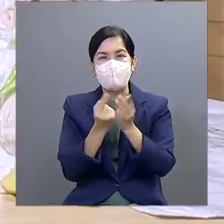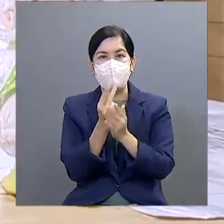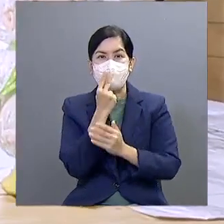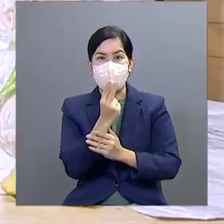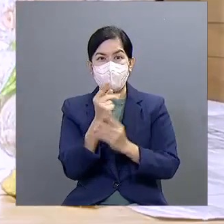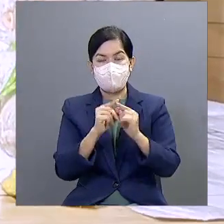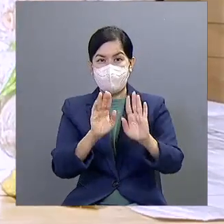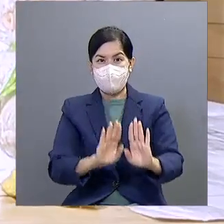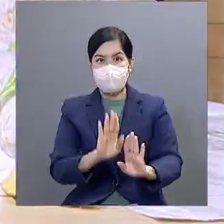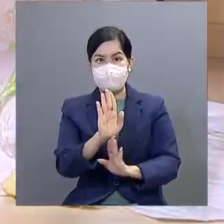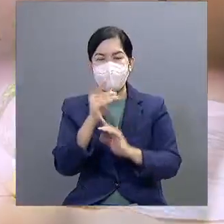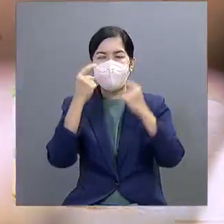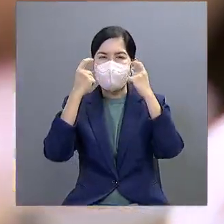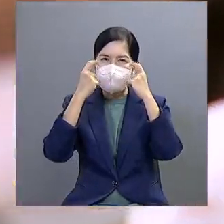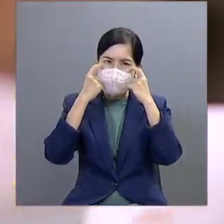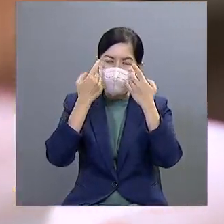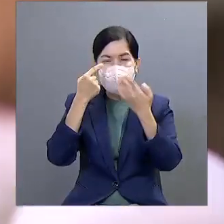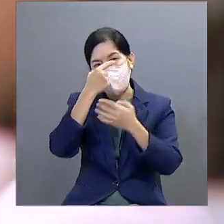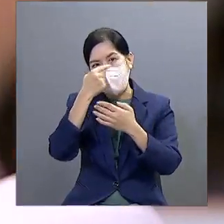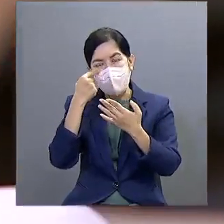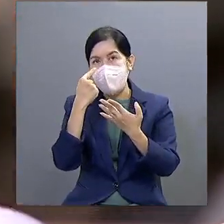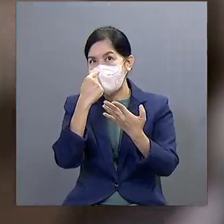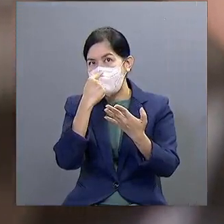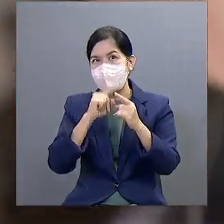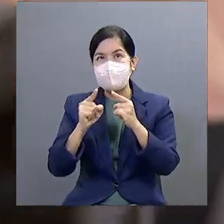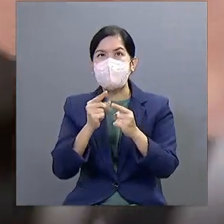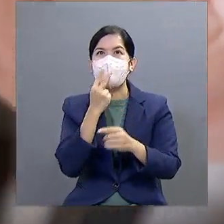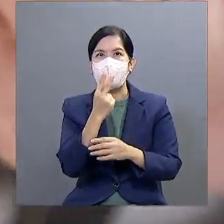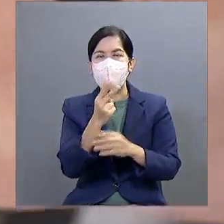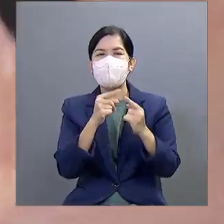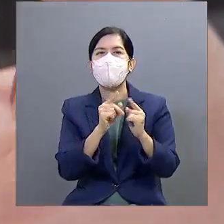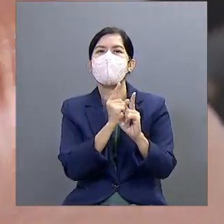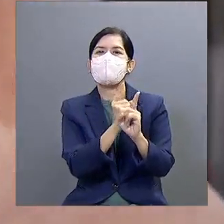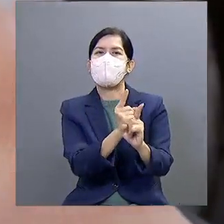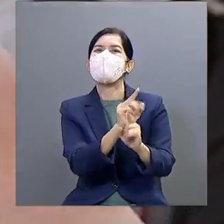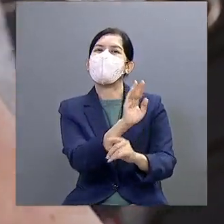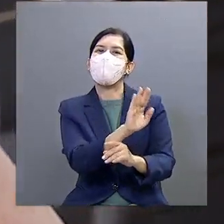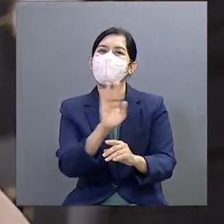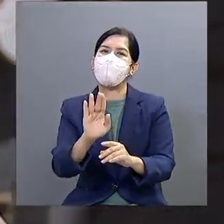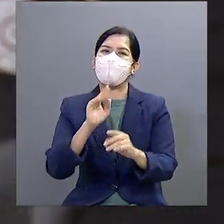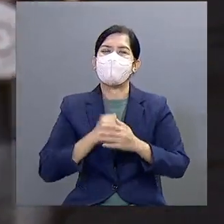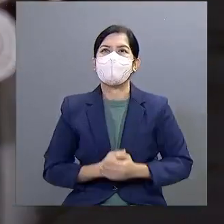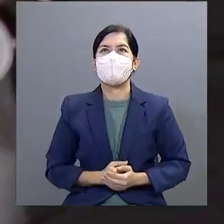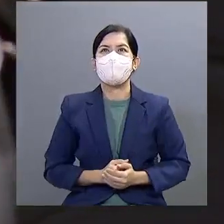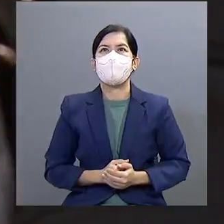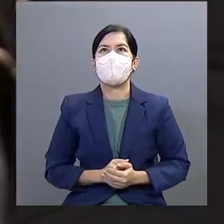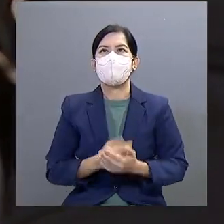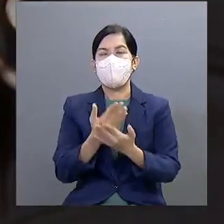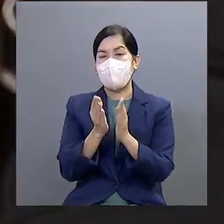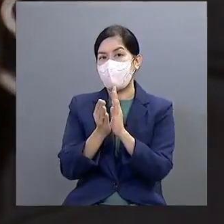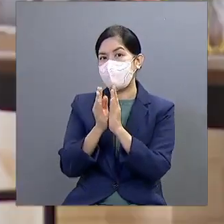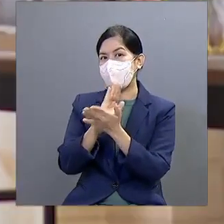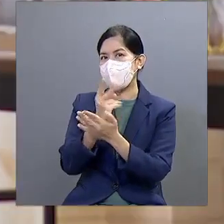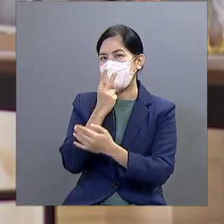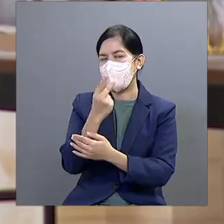จะไม่สมดุลกันงั้นจะมีความประหลาดของมันแล้วก็เป็นไอเดียทำให้เ